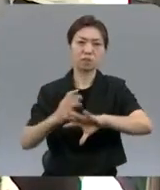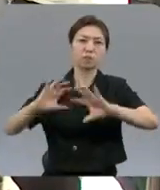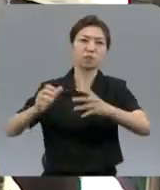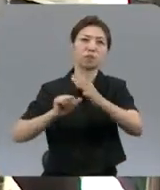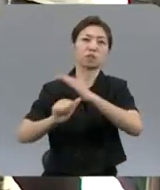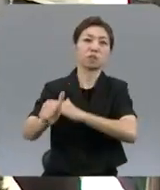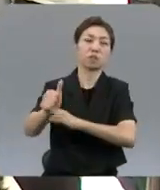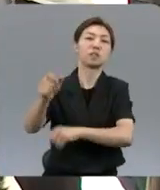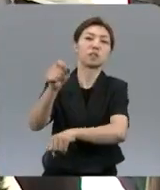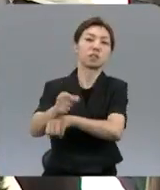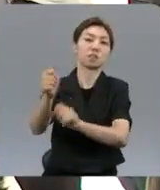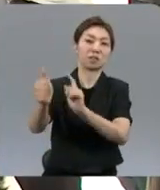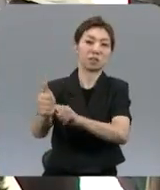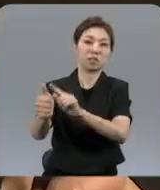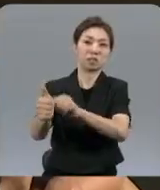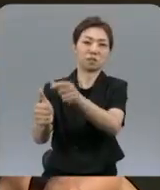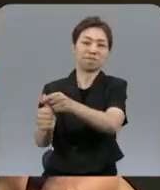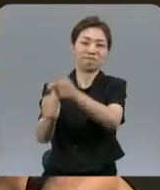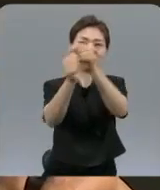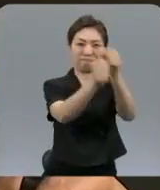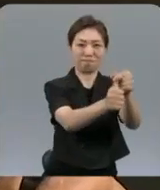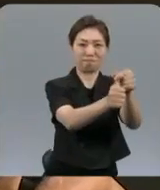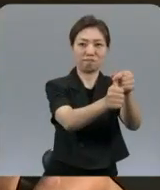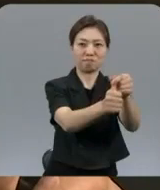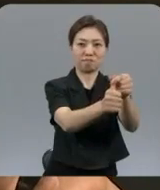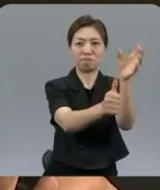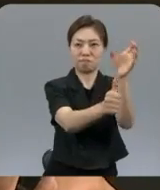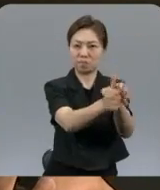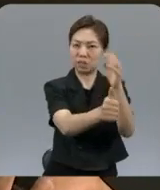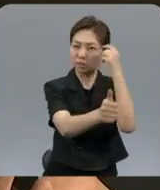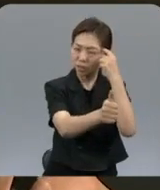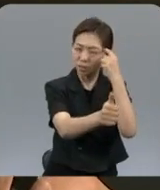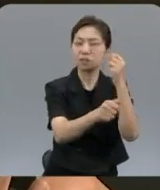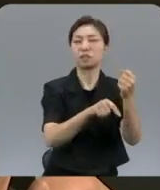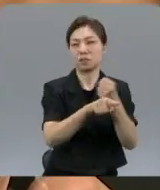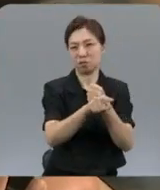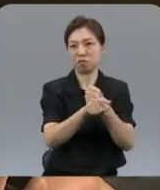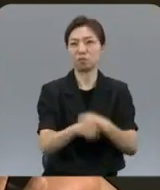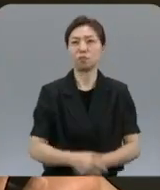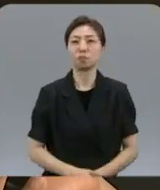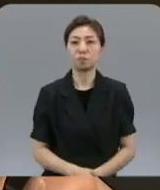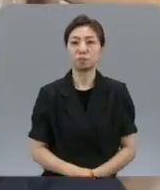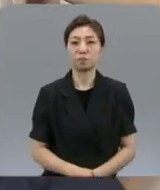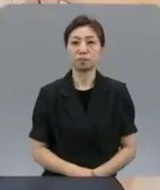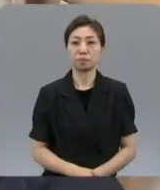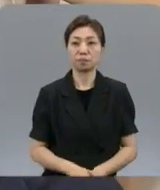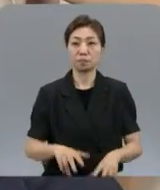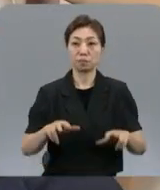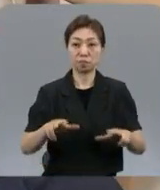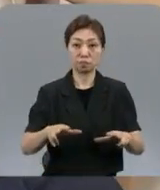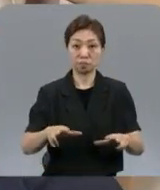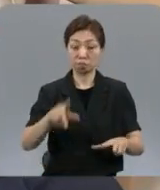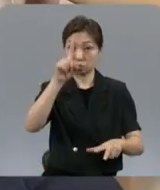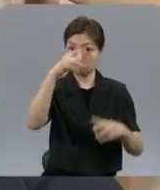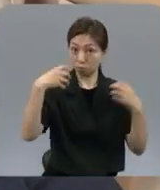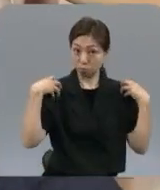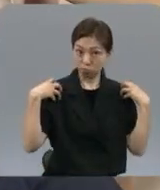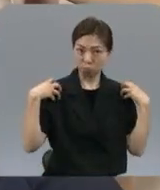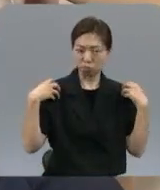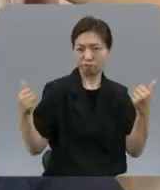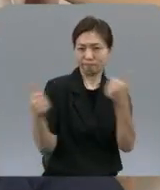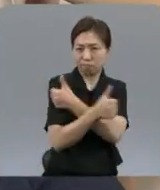северян так и для южан подчеркнул юнгаль как пояснил позднее представитель президентской администрации